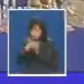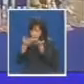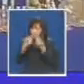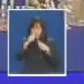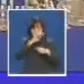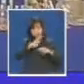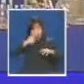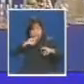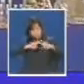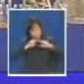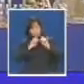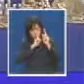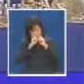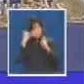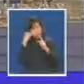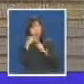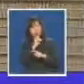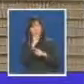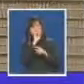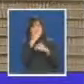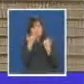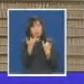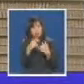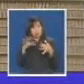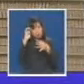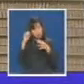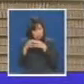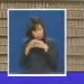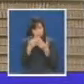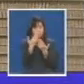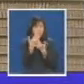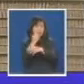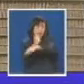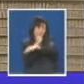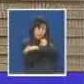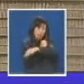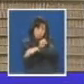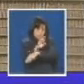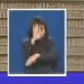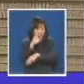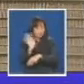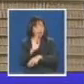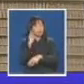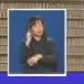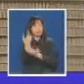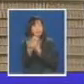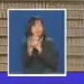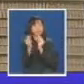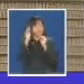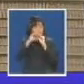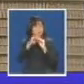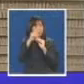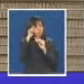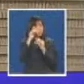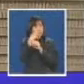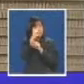าปัจจุบันเนี่ยเราจะพึ่งพิงอยู่เฉพาะแรงงานถูกไม่ได้เพราะฉะนั้นตรงนี้ผมคิดว่าก็เป็นตัวเลขที่เหมาะสมนะครับแล้วก็เราก็มีหน้า